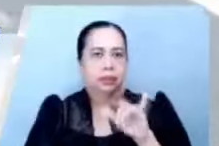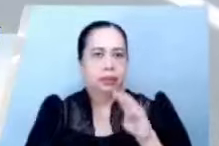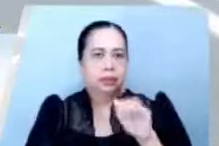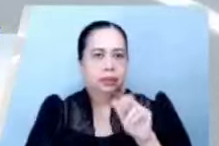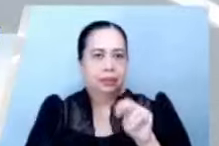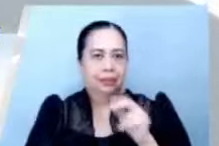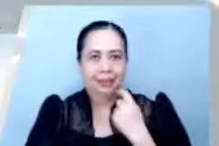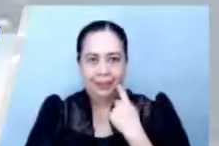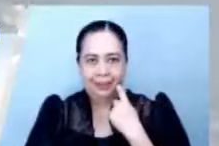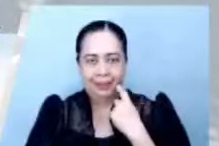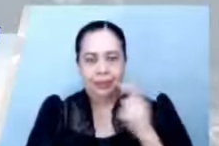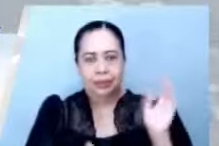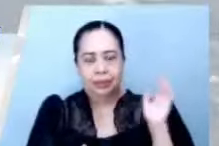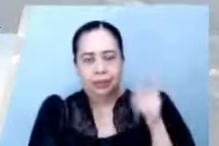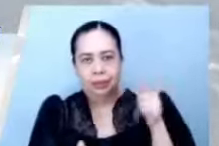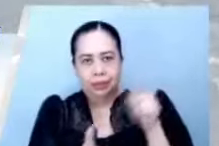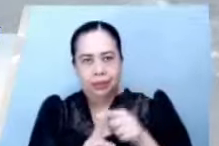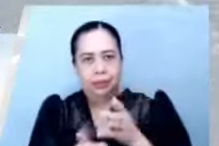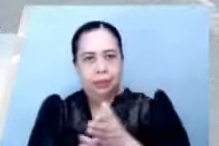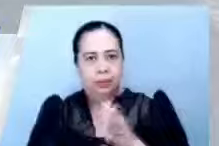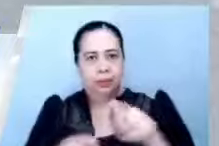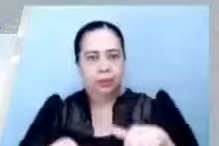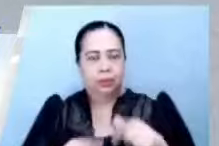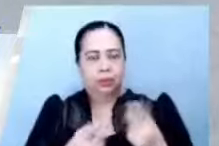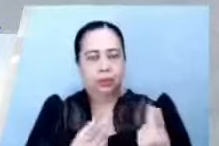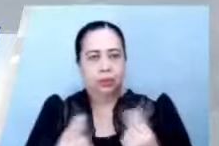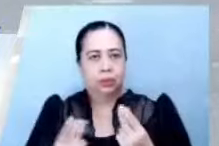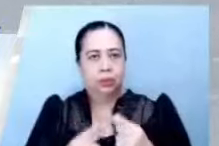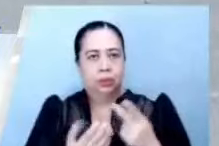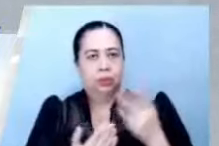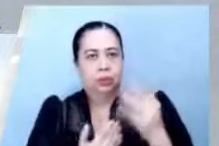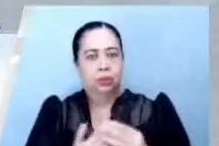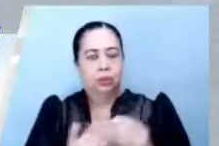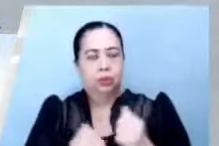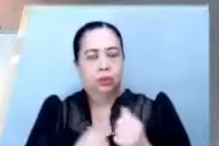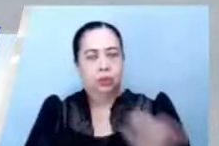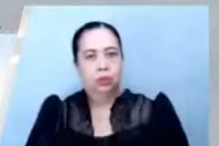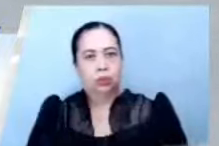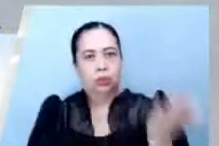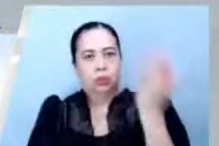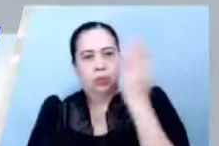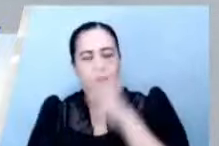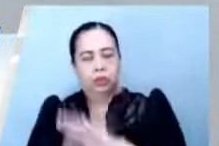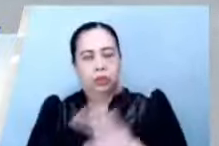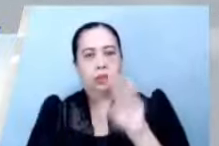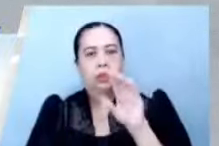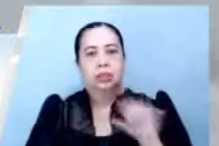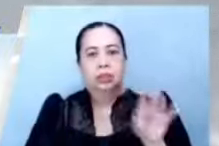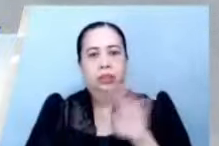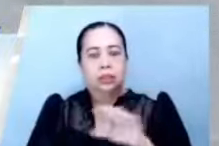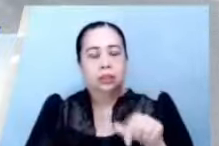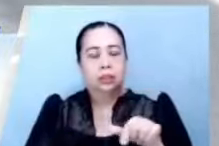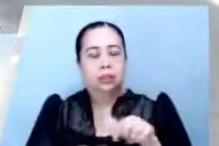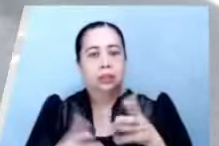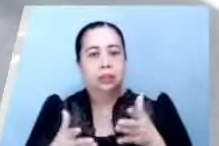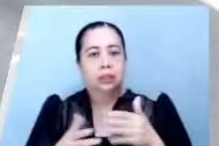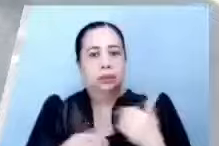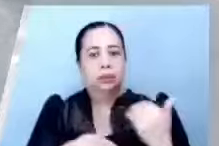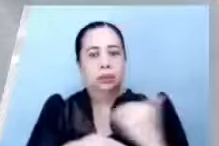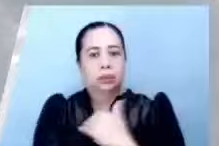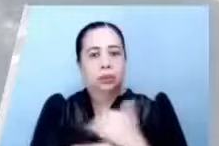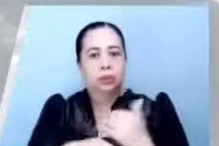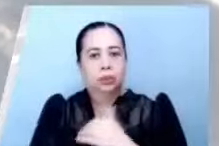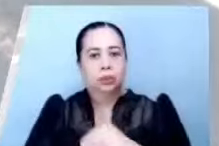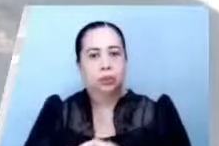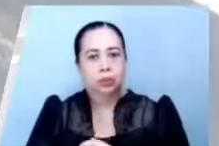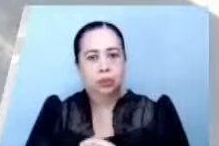sila dito sa lugar para magsagawa ng programa ngayong buong umaga. Sa daloy ng trapiko naman po dito sa bahagi ito ng Commonwealth Avenue na patungo sa